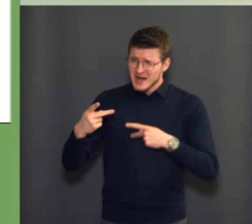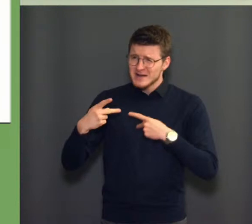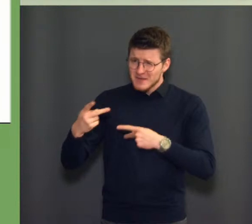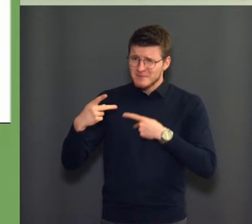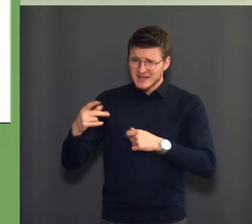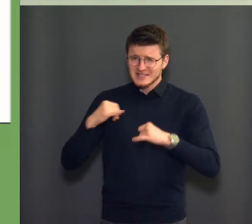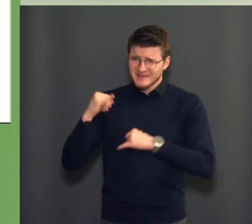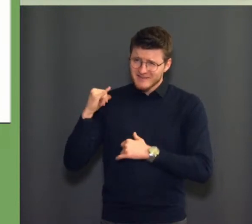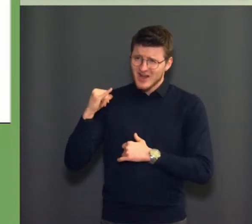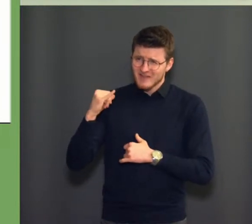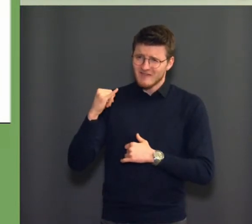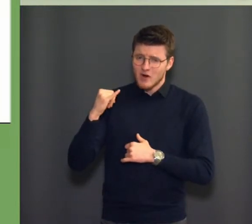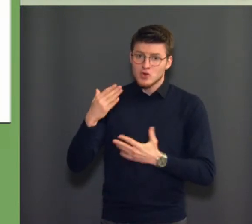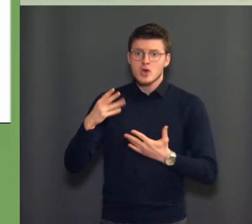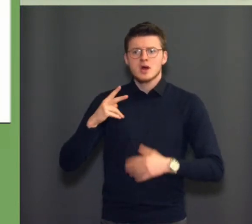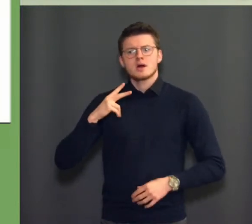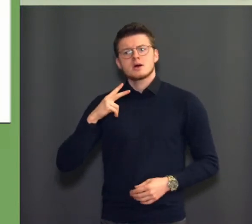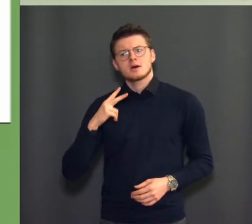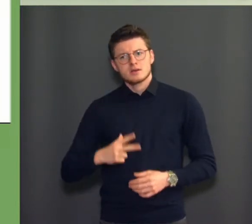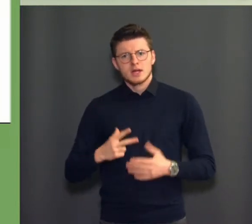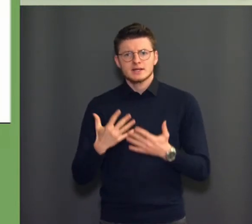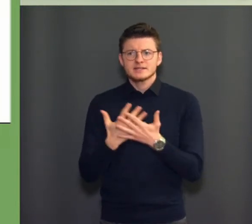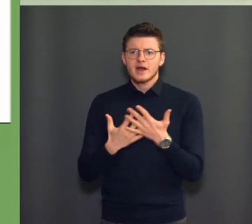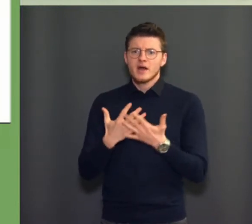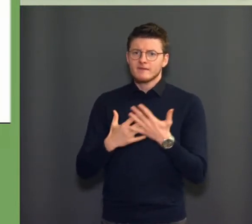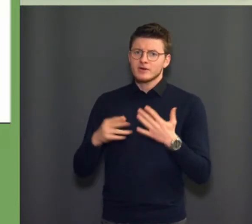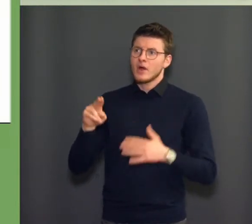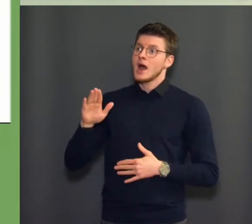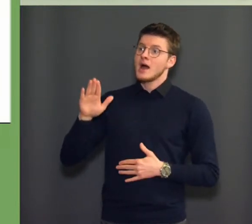daling van het aantal nieuwe opnames.